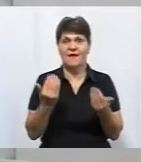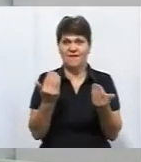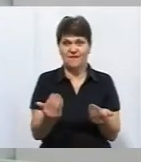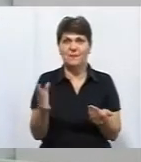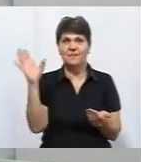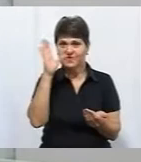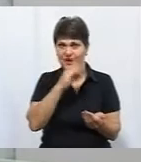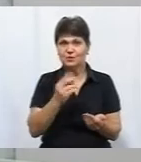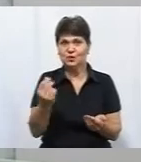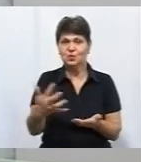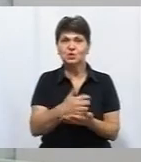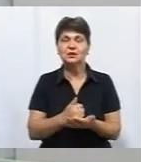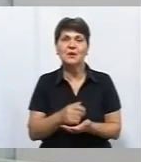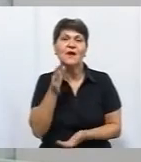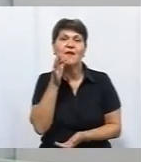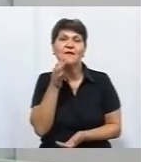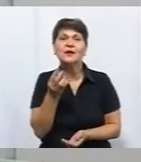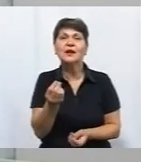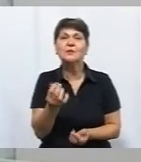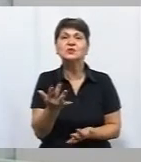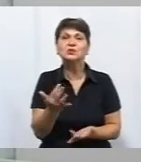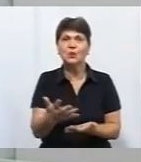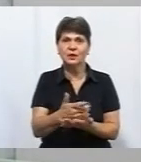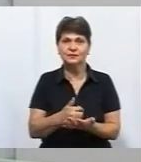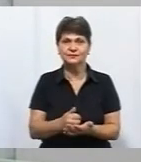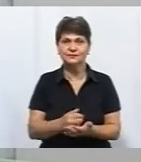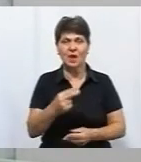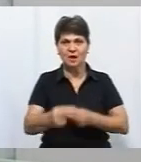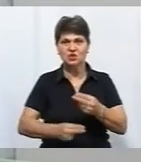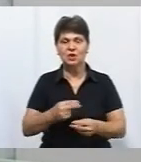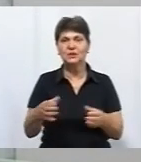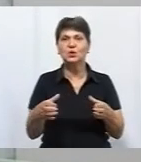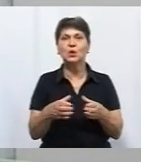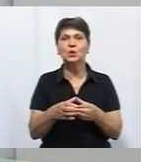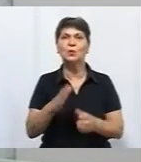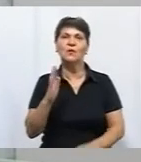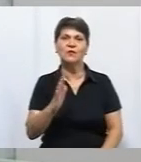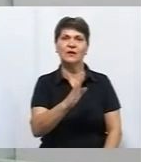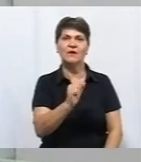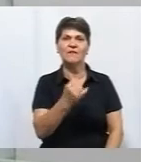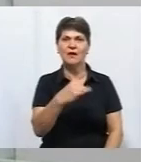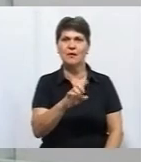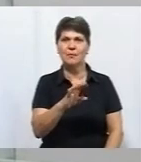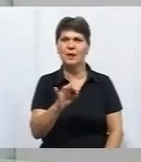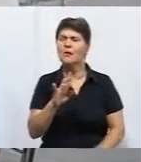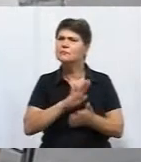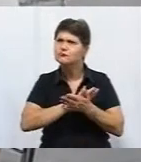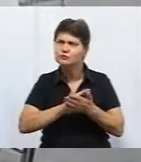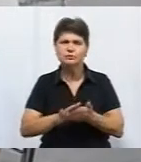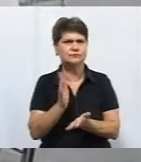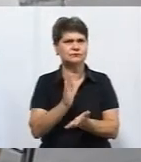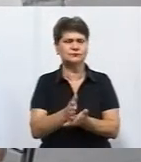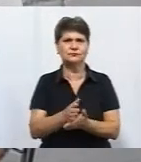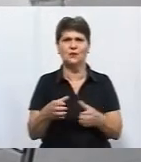і скільки часу це зайняло? Через групу в Вайбері. Так. Ви виключно через групу в Вайбері?